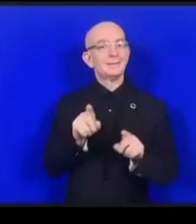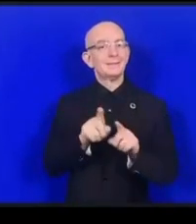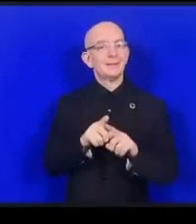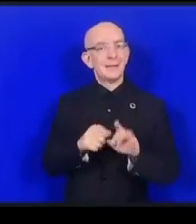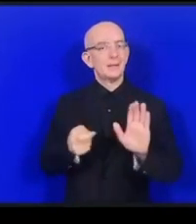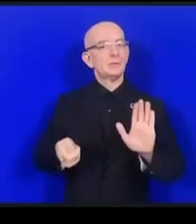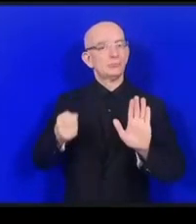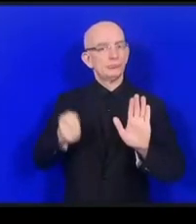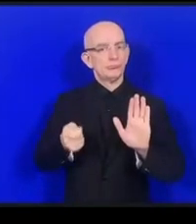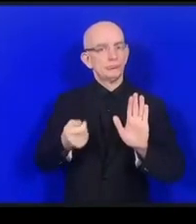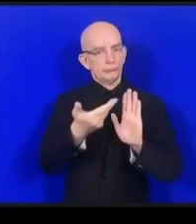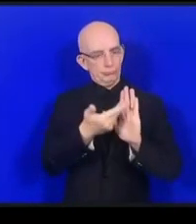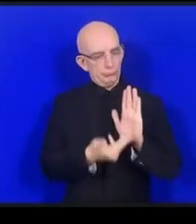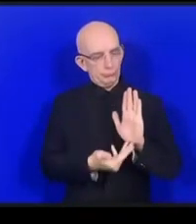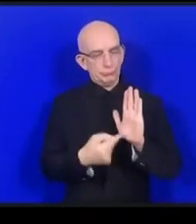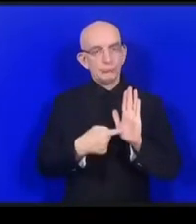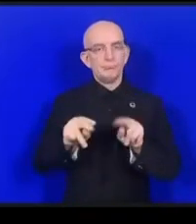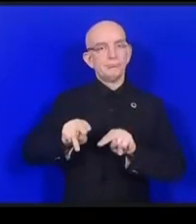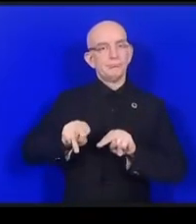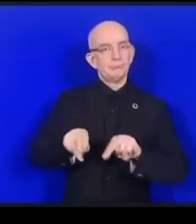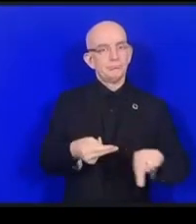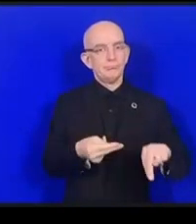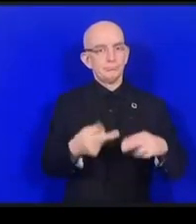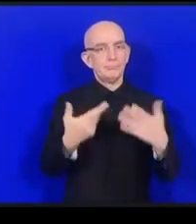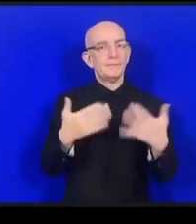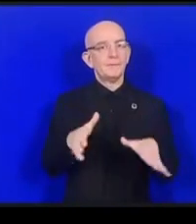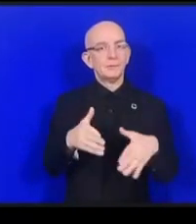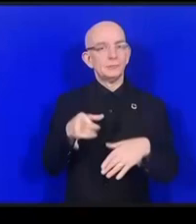детя странами Это означает